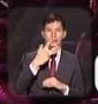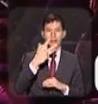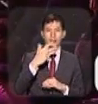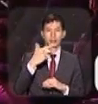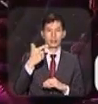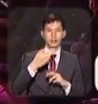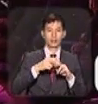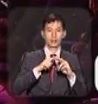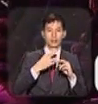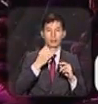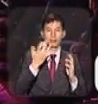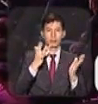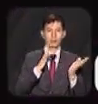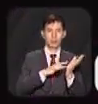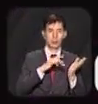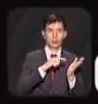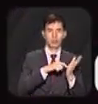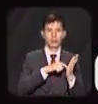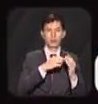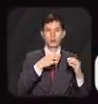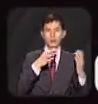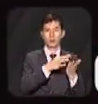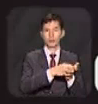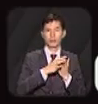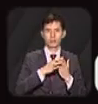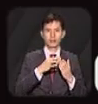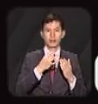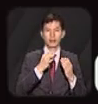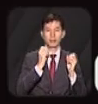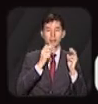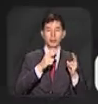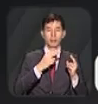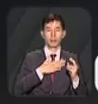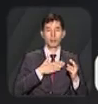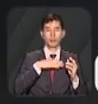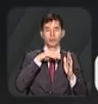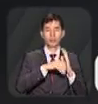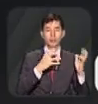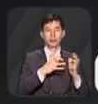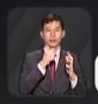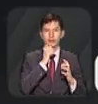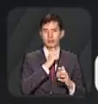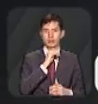мире ультразвуковым сканером, который дает абсолютную безопасность данных.